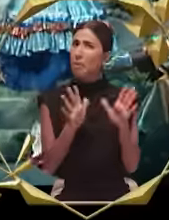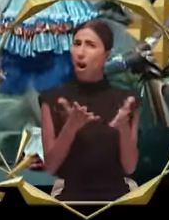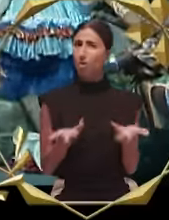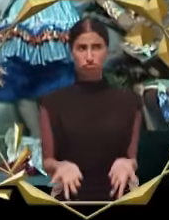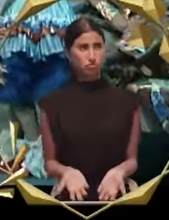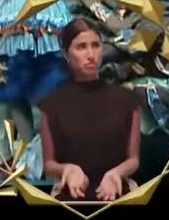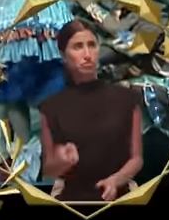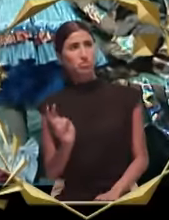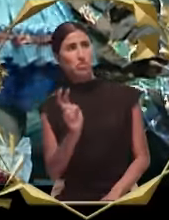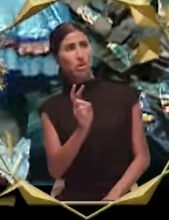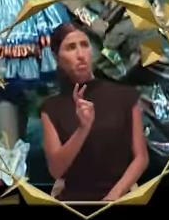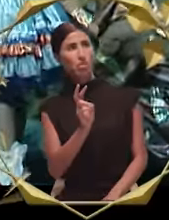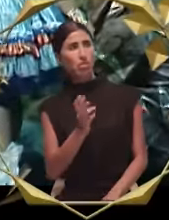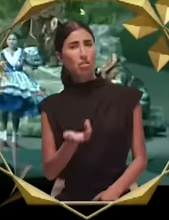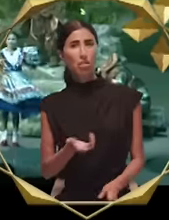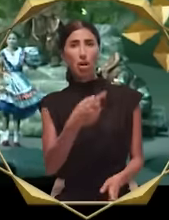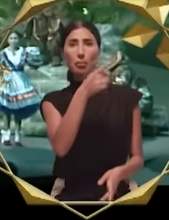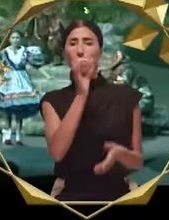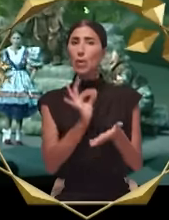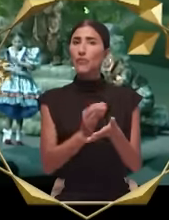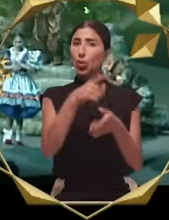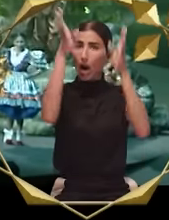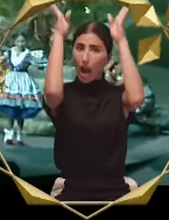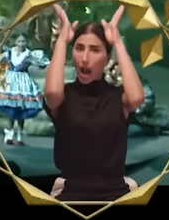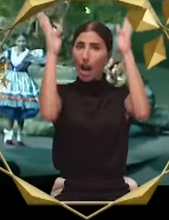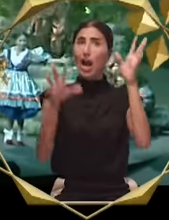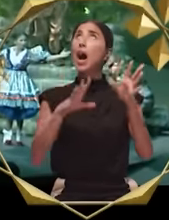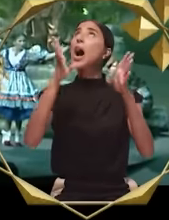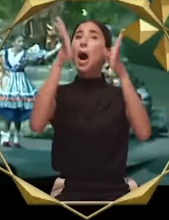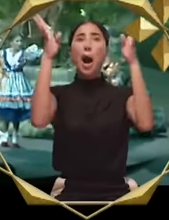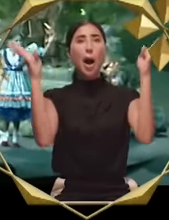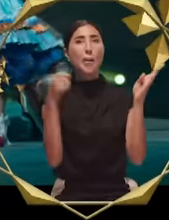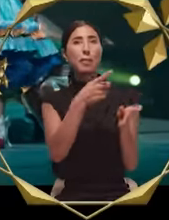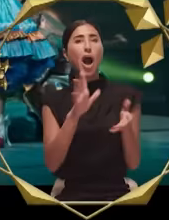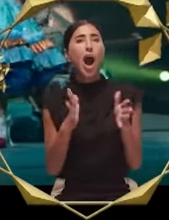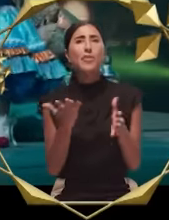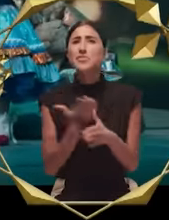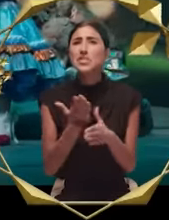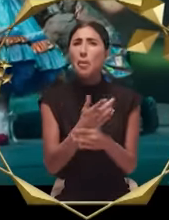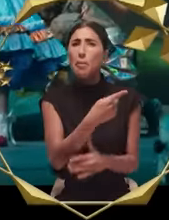عجب عجابا أليس الأسد ملك الغابة